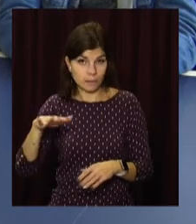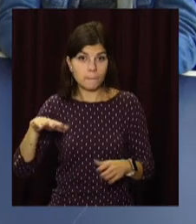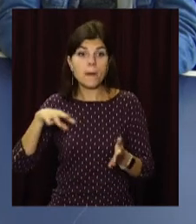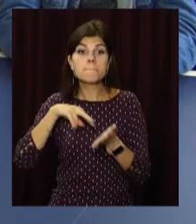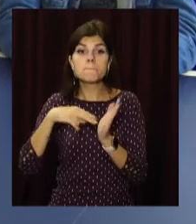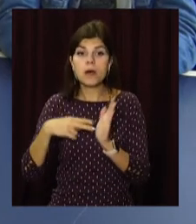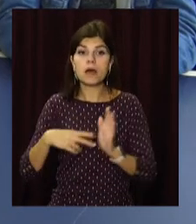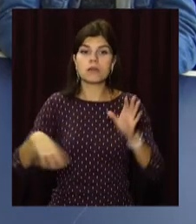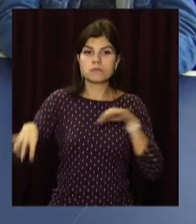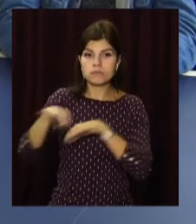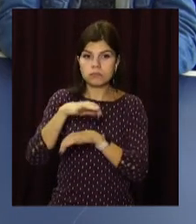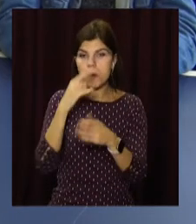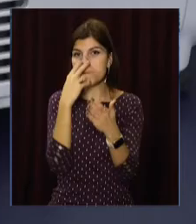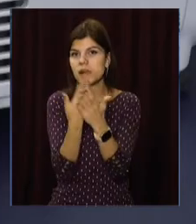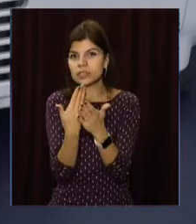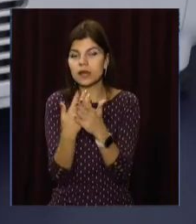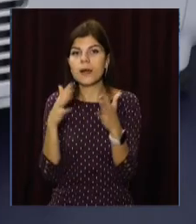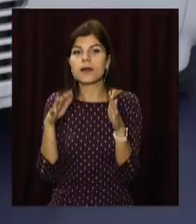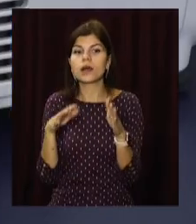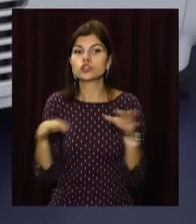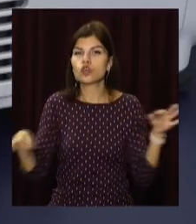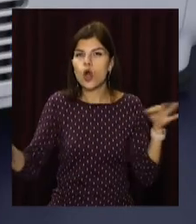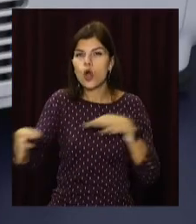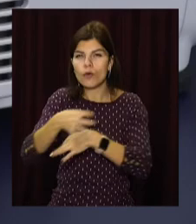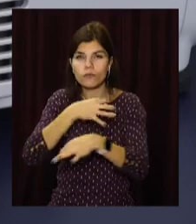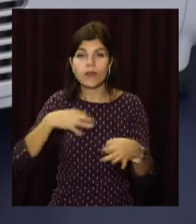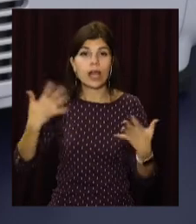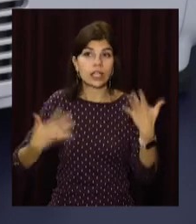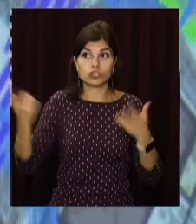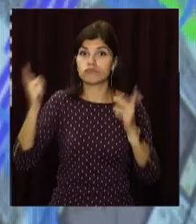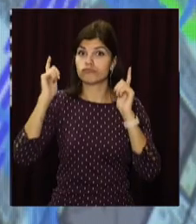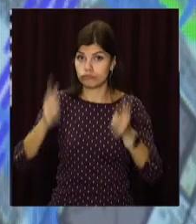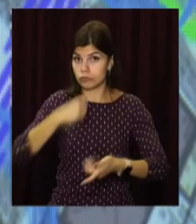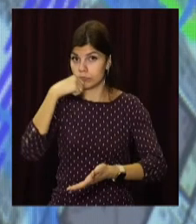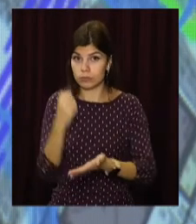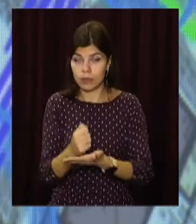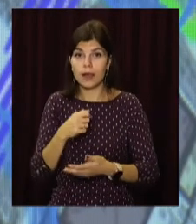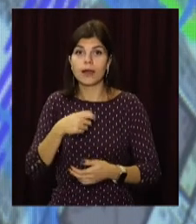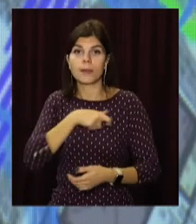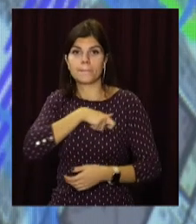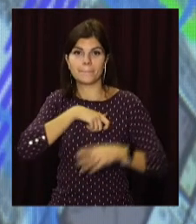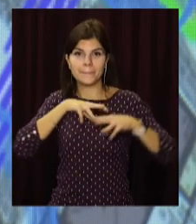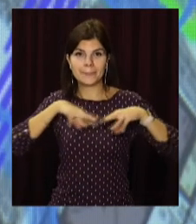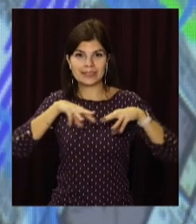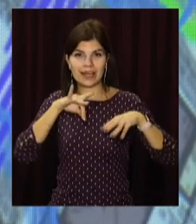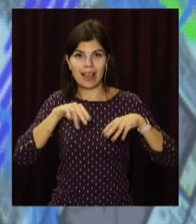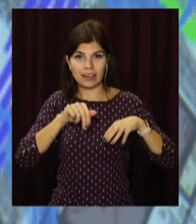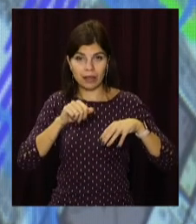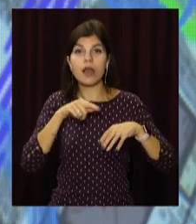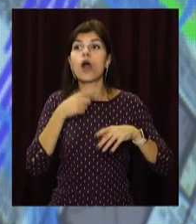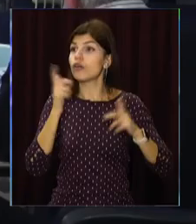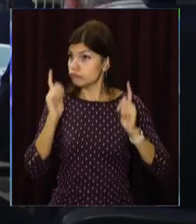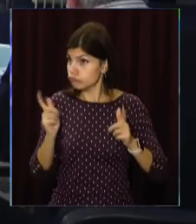розробники представили на містобудівній раді. Якщо його затвердять, на сесії Дніпровської міськради будівництво розпочнеться.